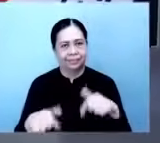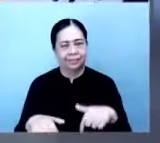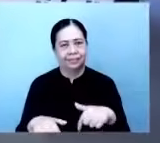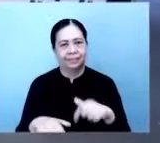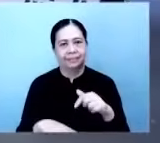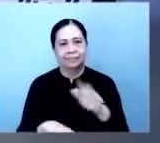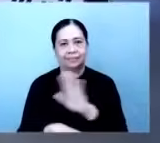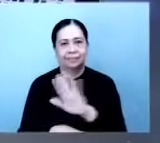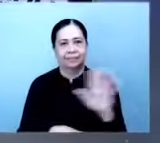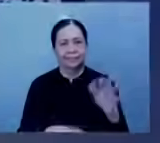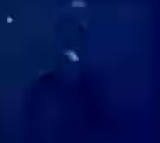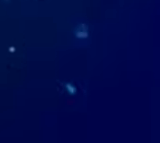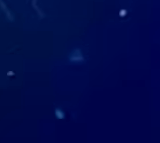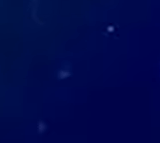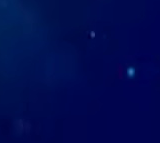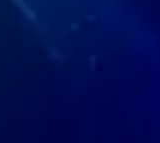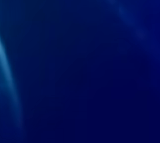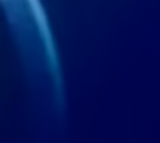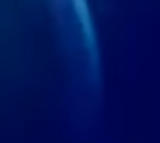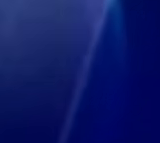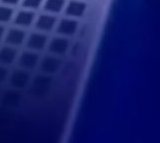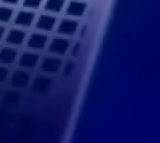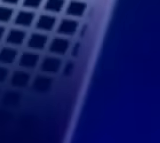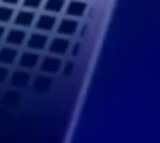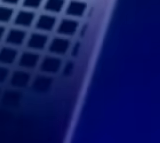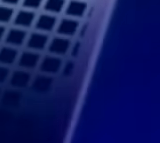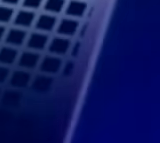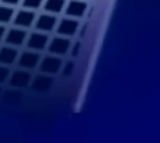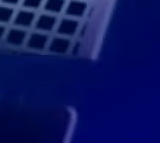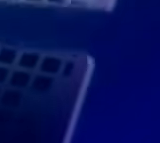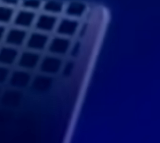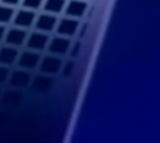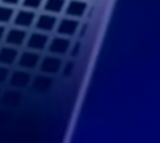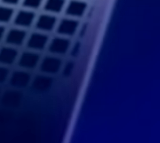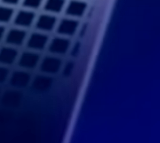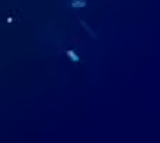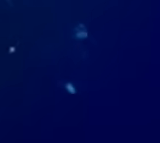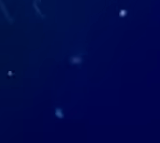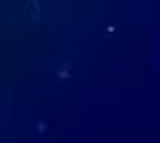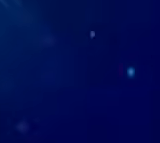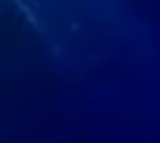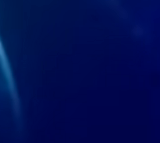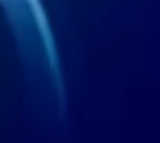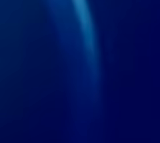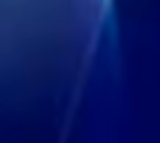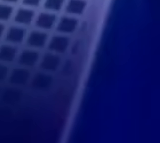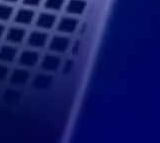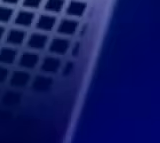Frontline Tonight.